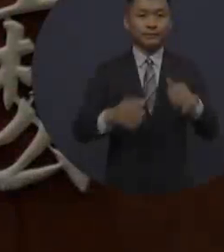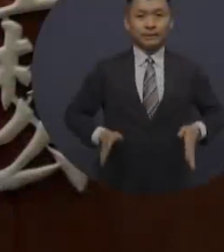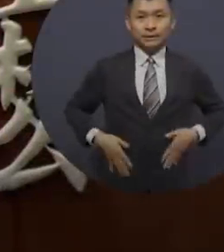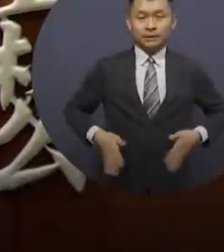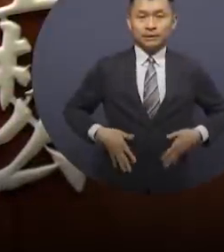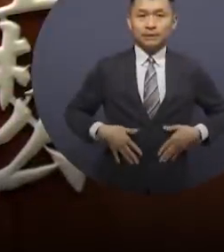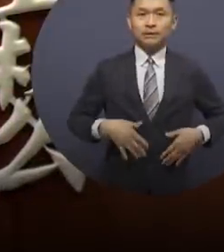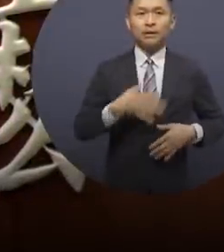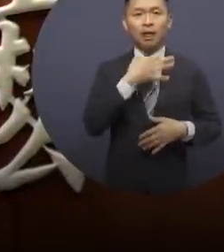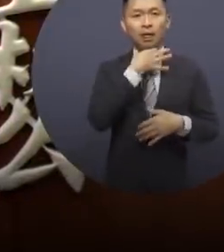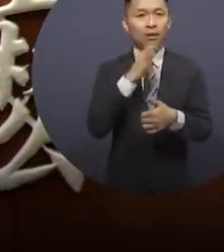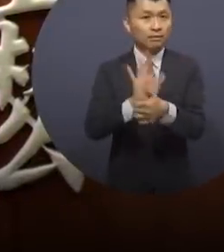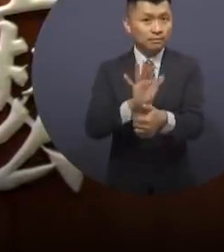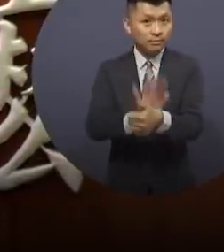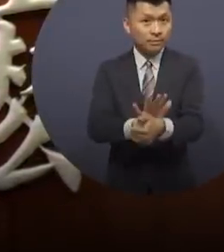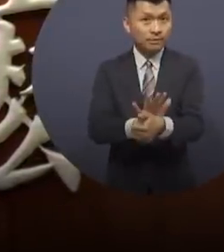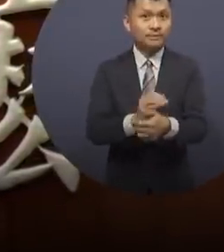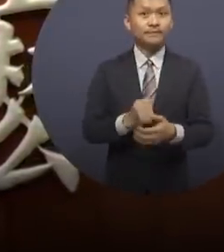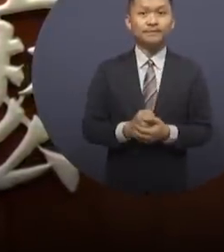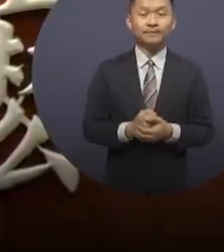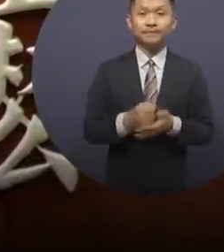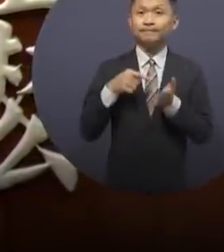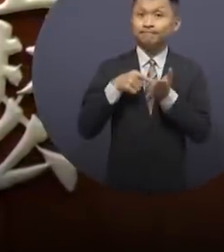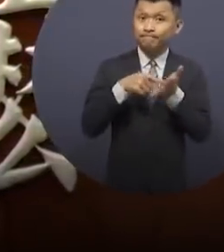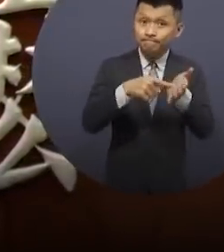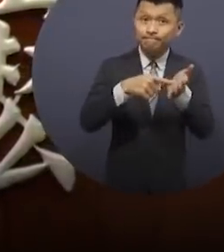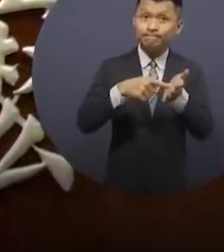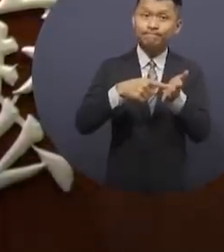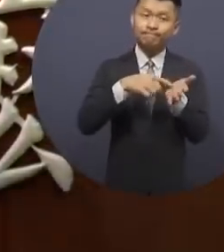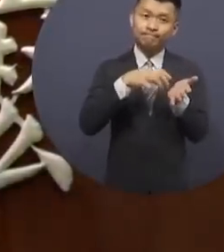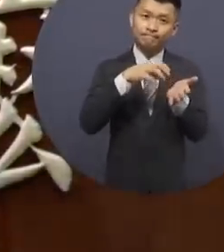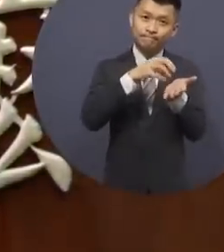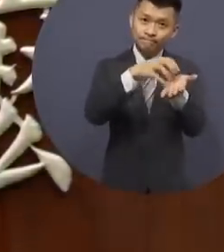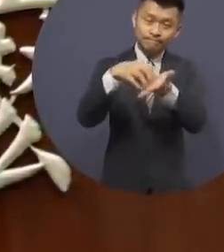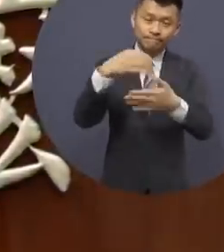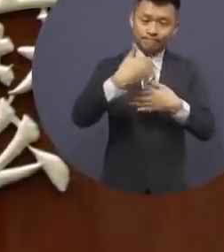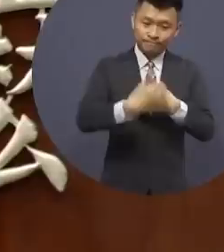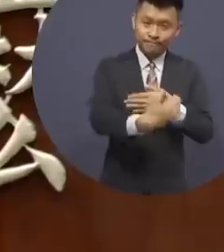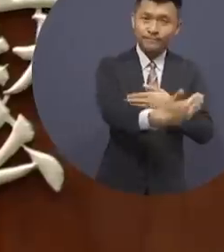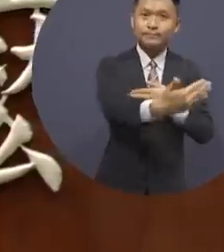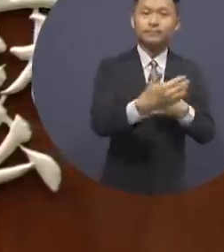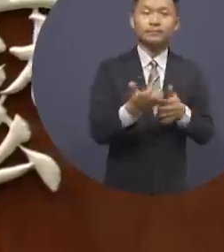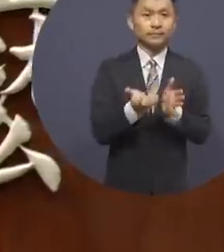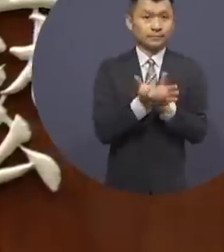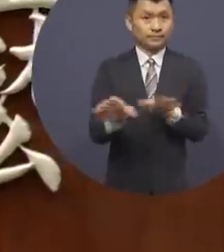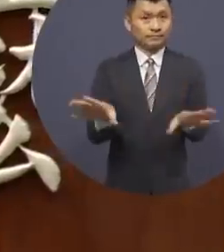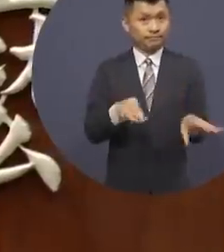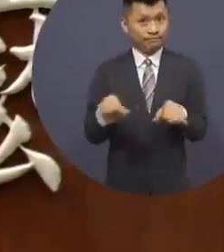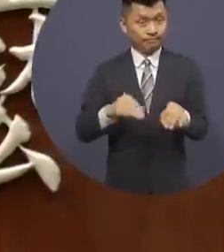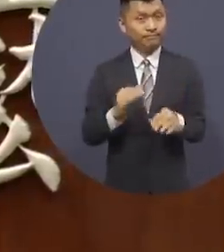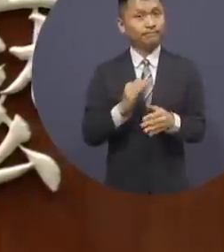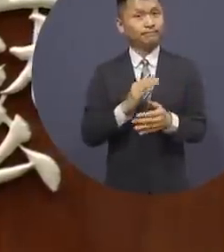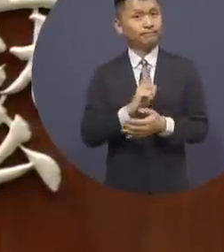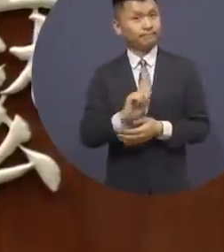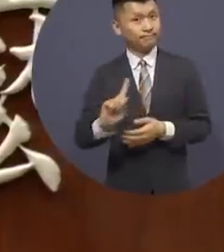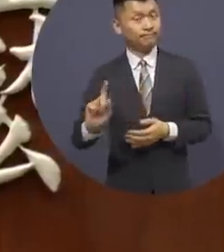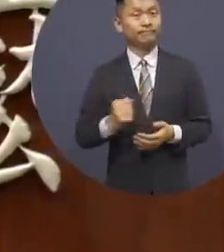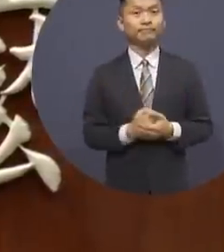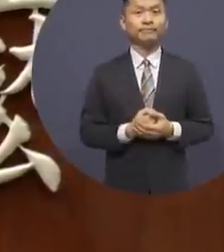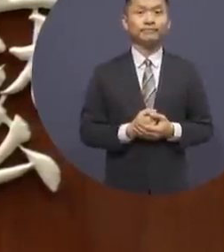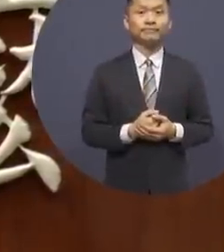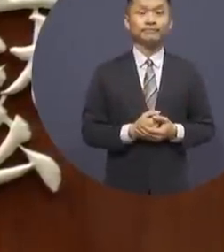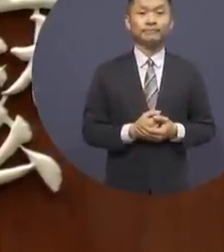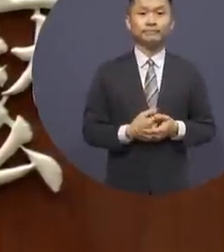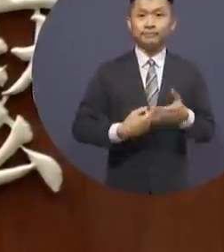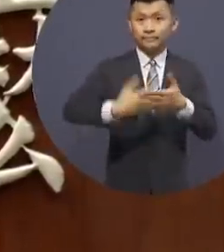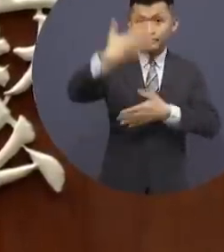纾困的整个在申请流程当中的那个应备文件哈，跟那个可以秀一下